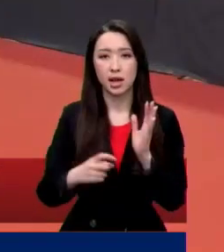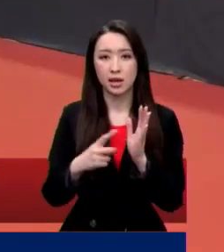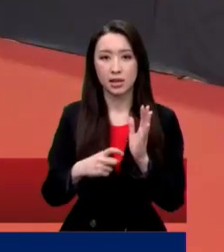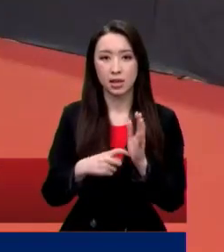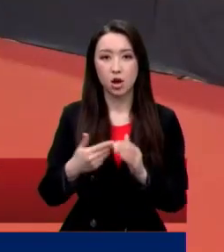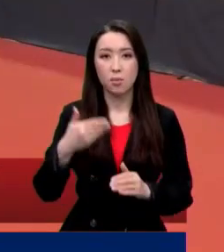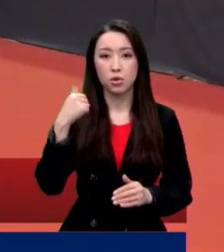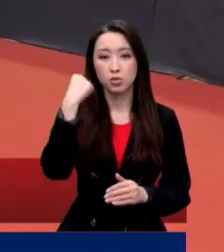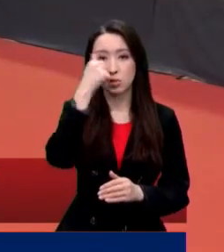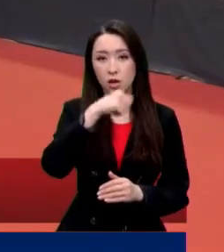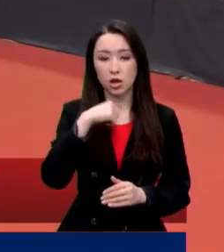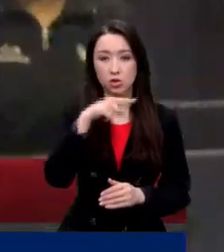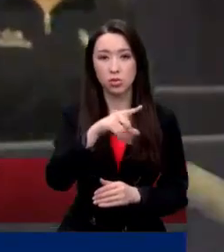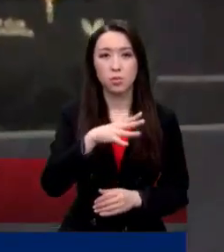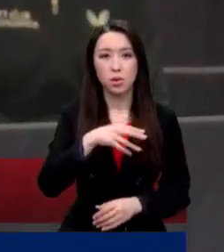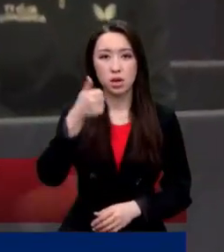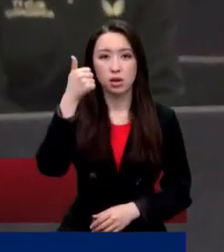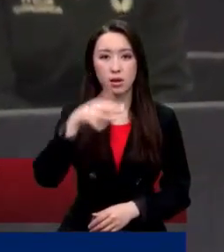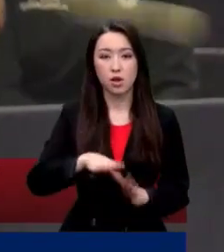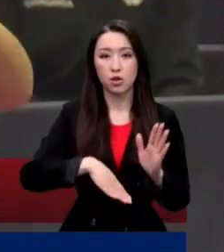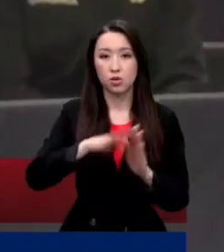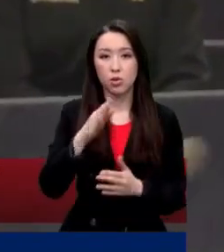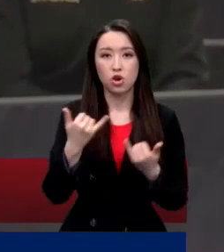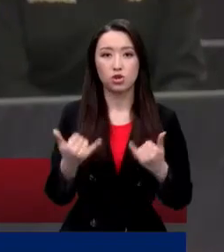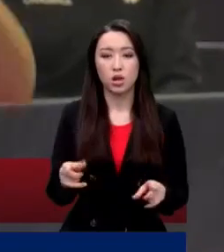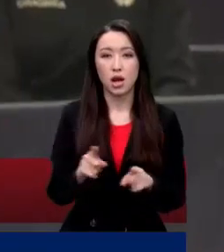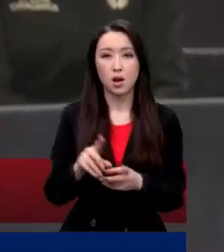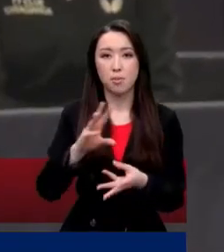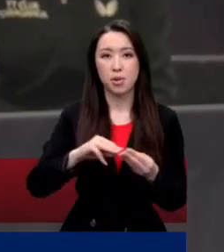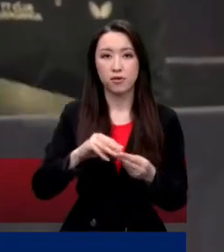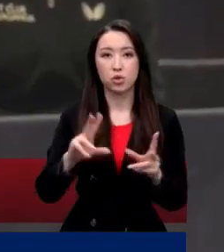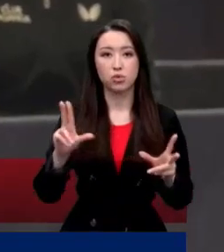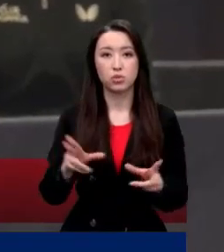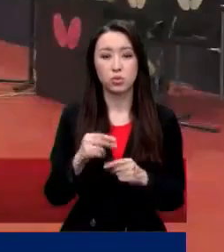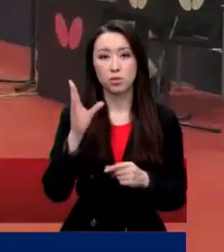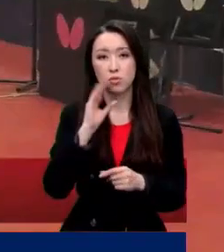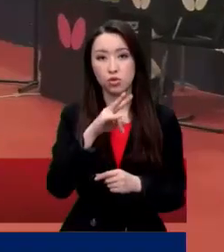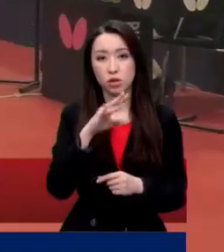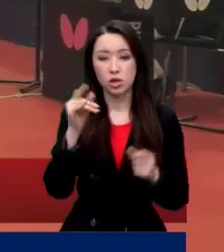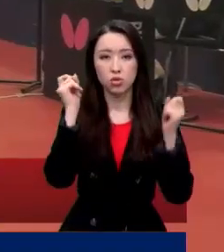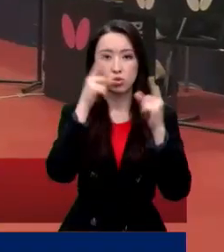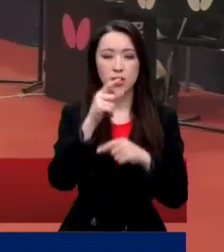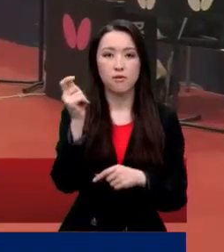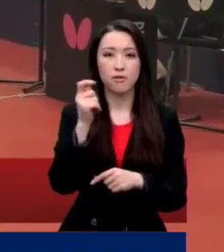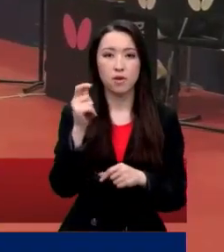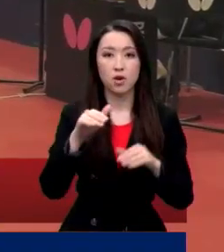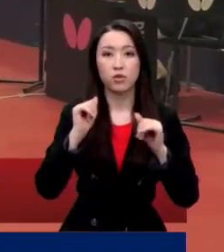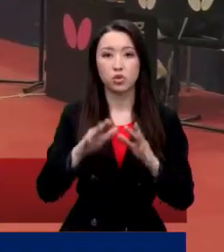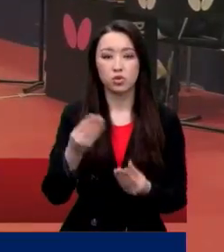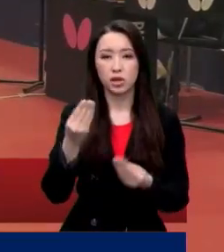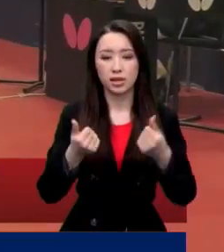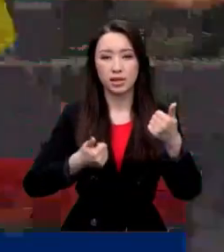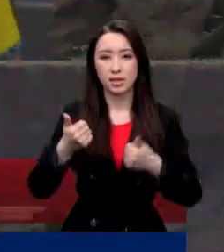прошлом году мир кодирова была лучшей сможет ли она повторить свой успех на этот раз узнаем воскресенье в решающих играх